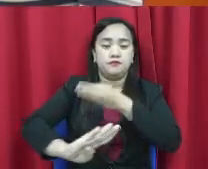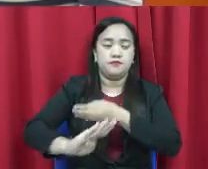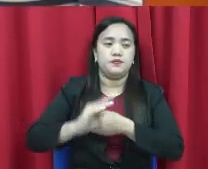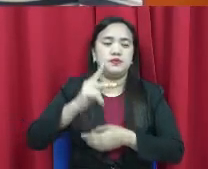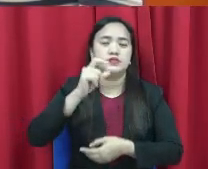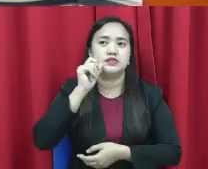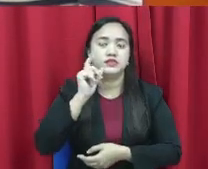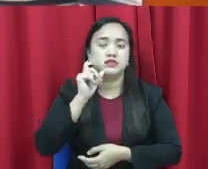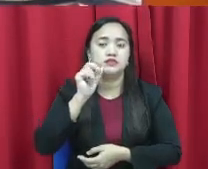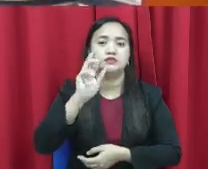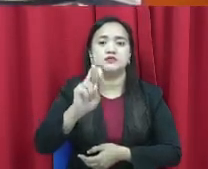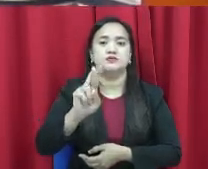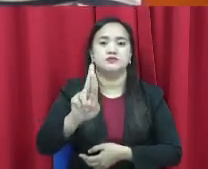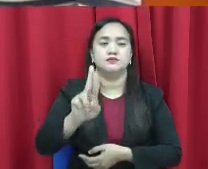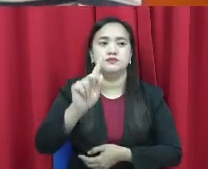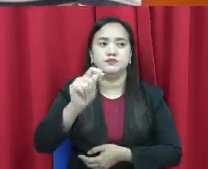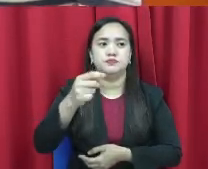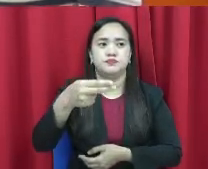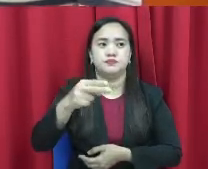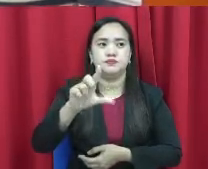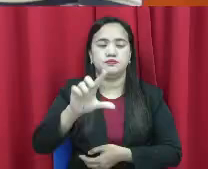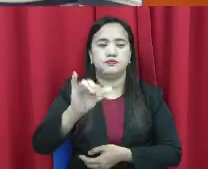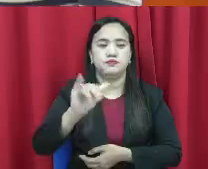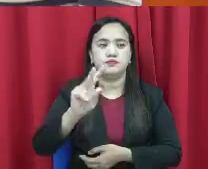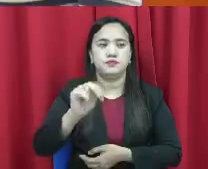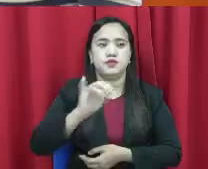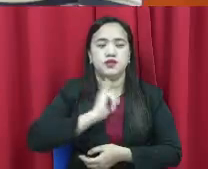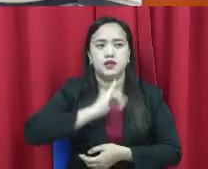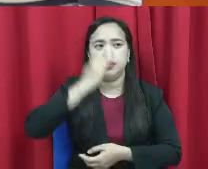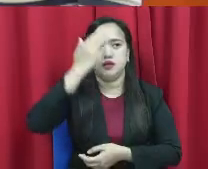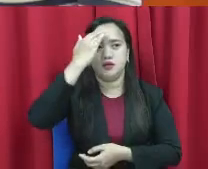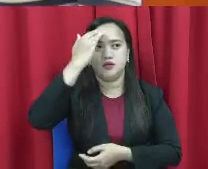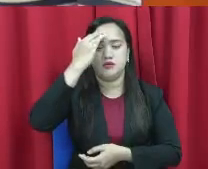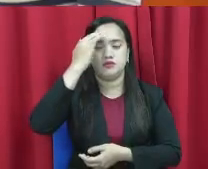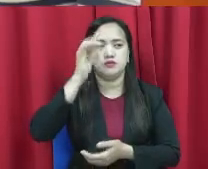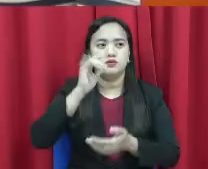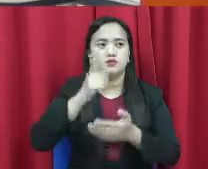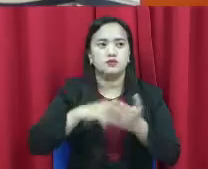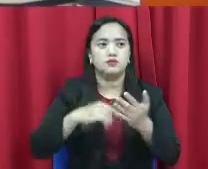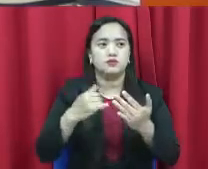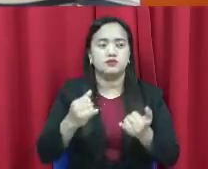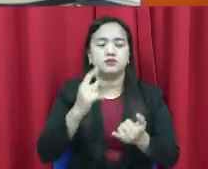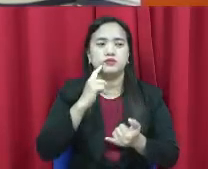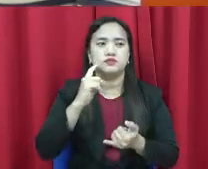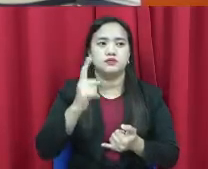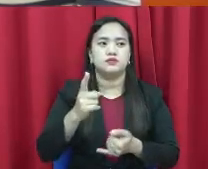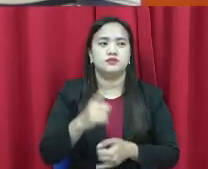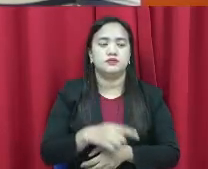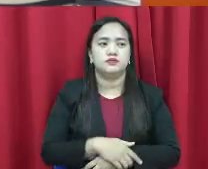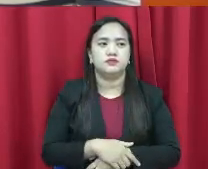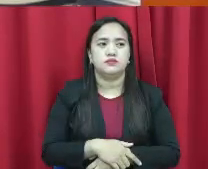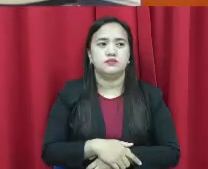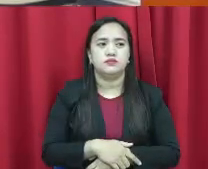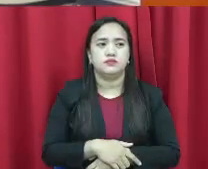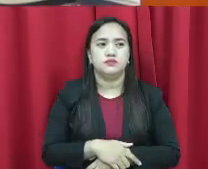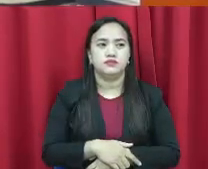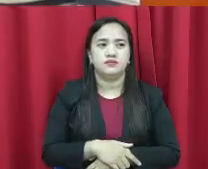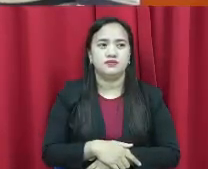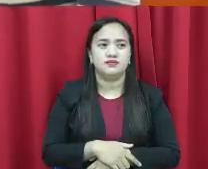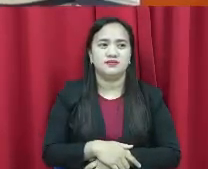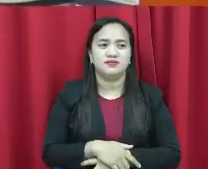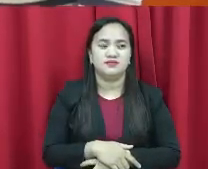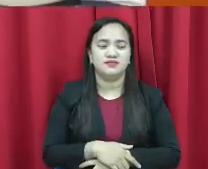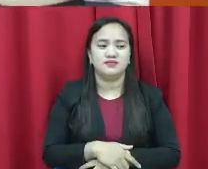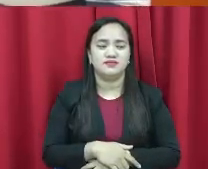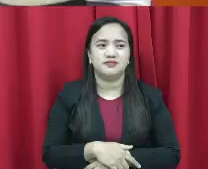sabi ko sa kanya Alam ko na ko alam ko yung tuno ng kanyang salita ay ko hihingi sa akin to si nanay